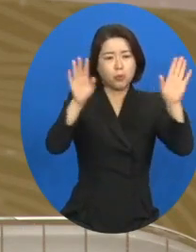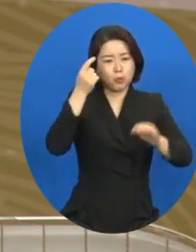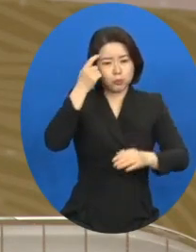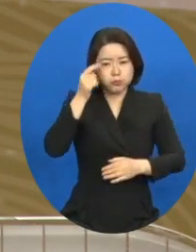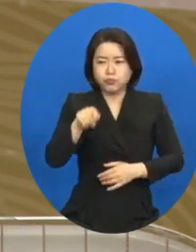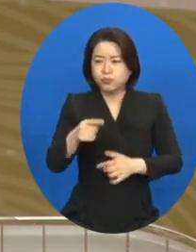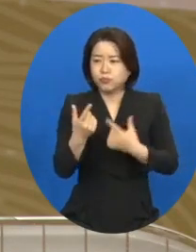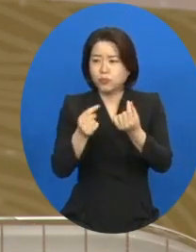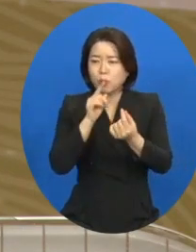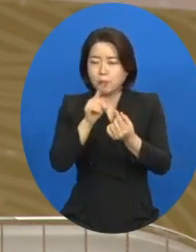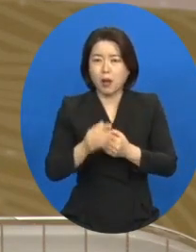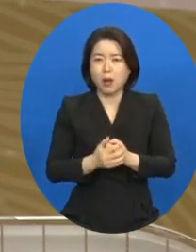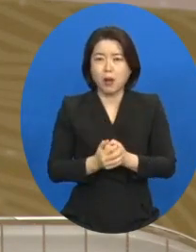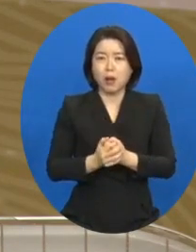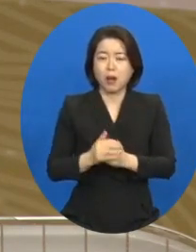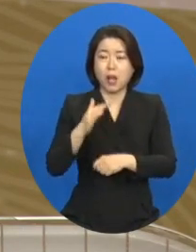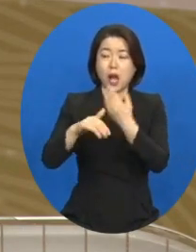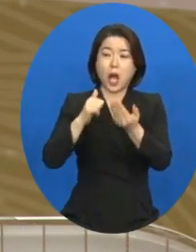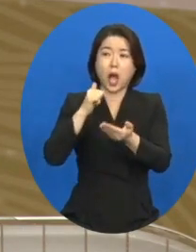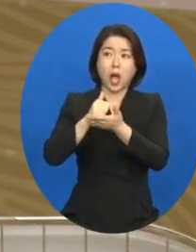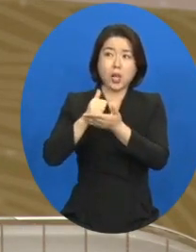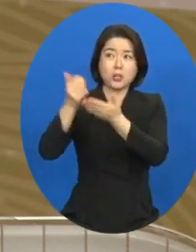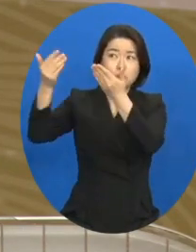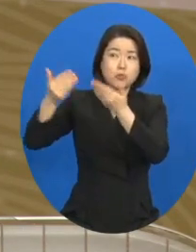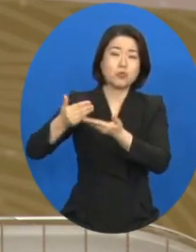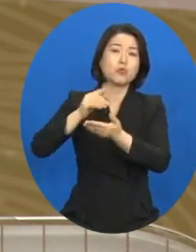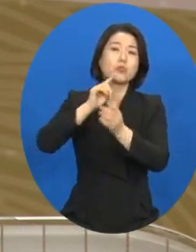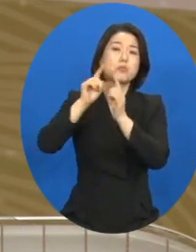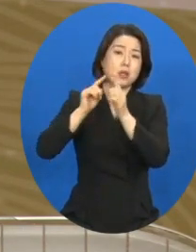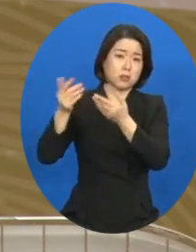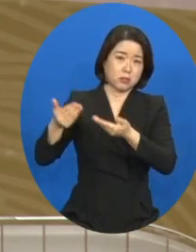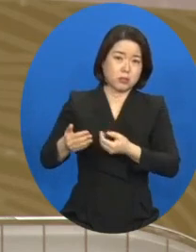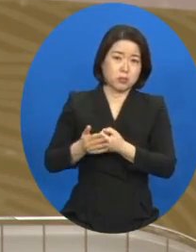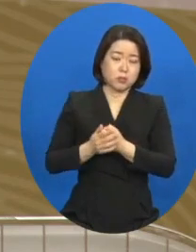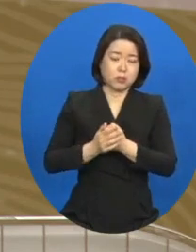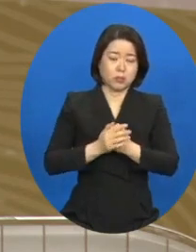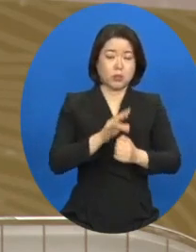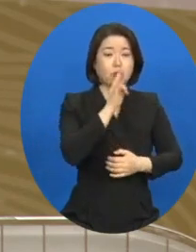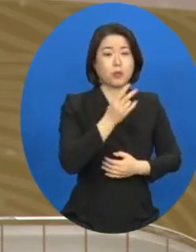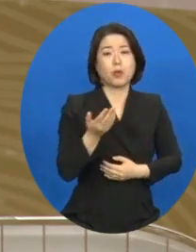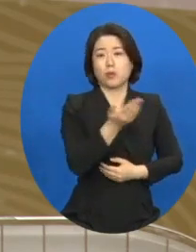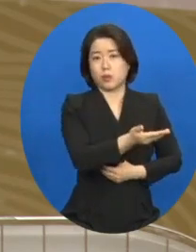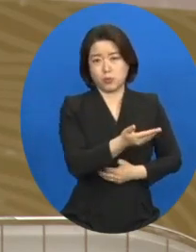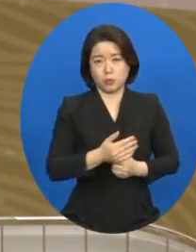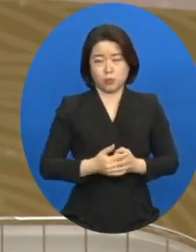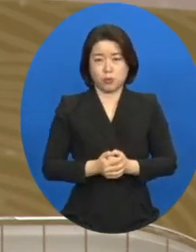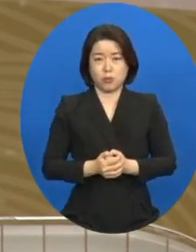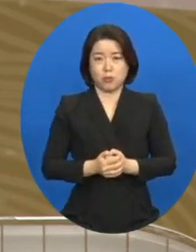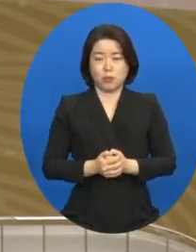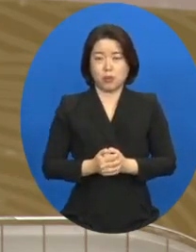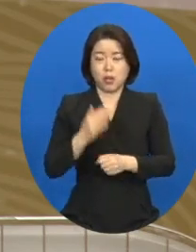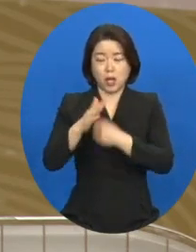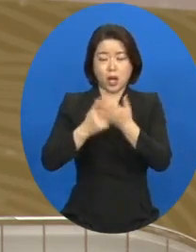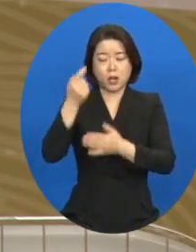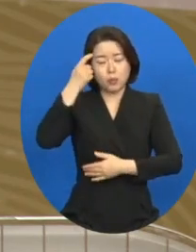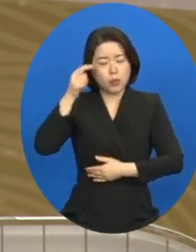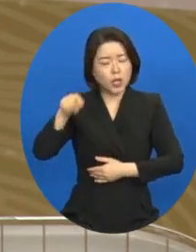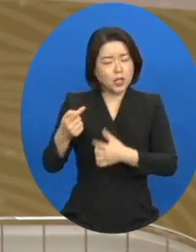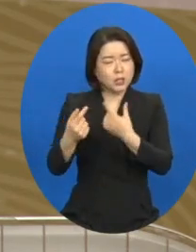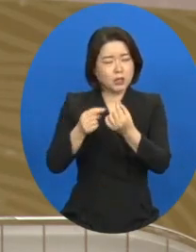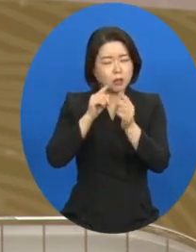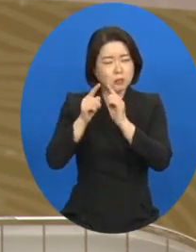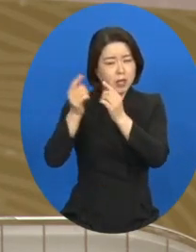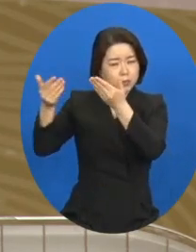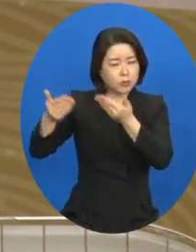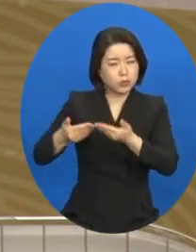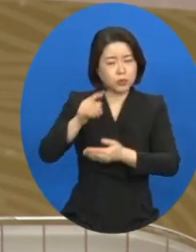하죠? 하나님이 그렇게 들려주셨어요. 그래서 예언한 겁니다. 그럼 하나님은 왜 이런 말을